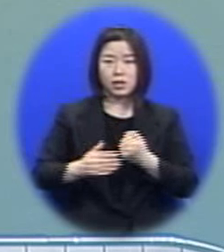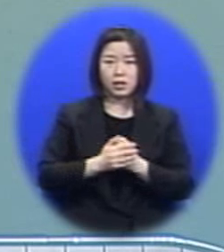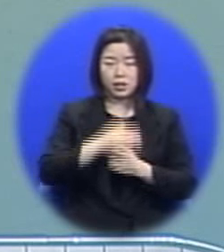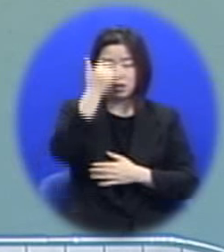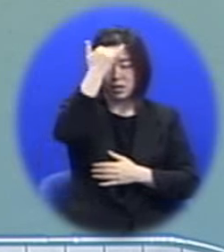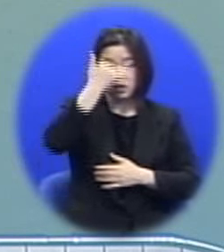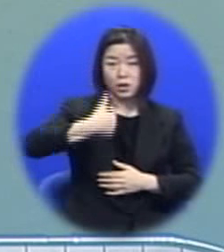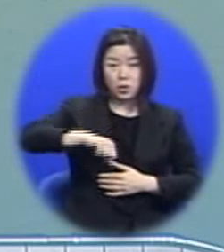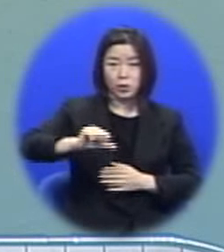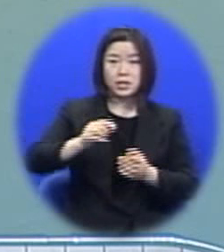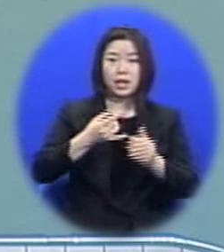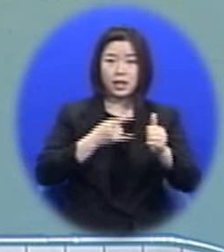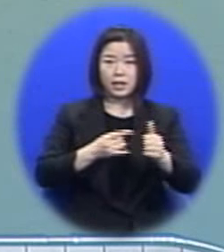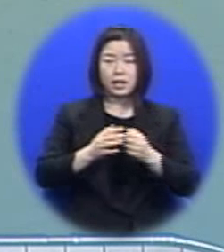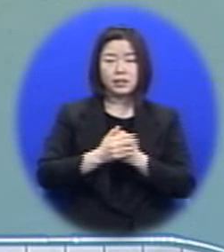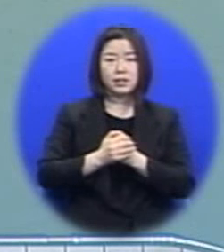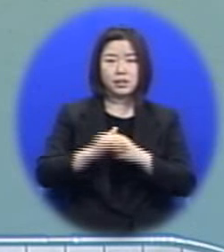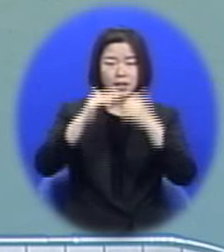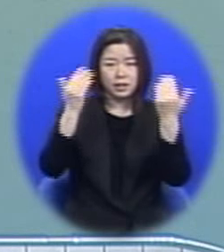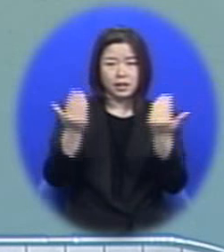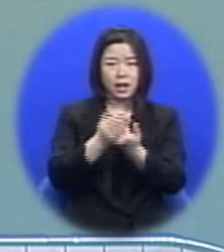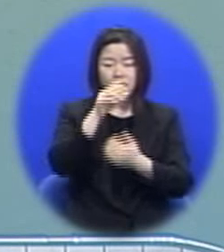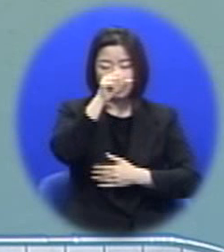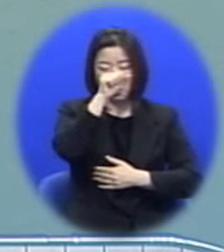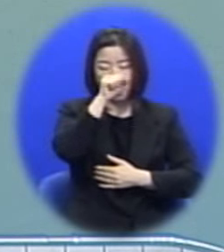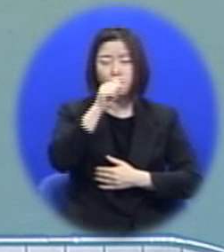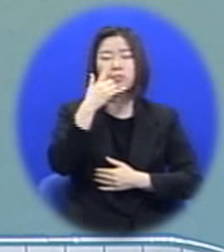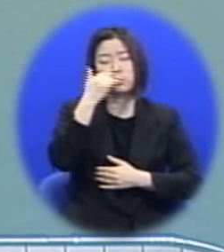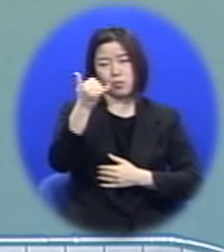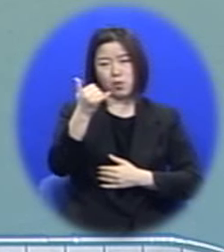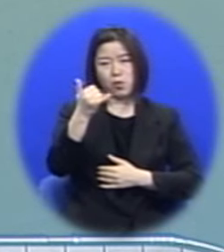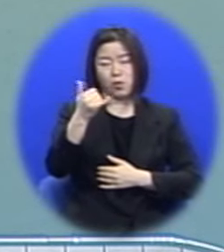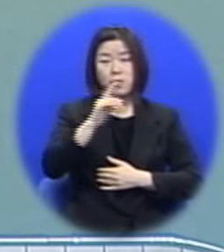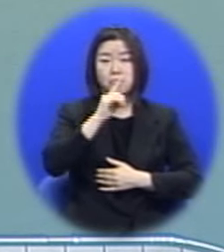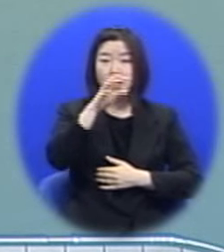효자에게는 다 좋은 부모라고 그럽니다.